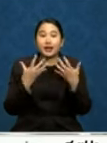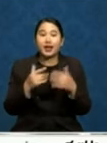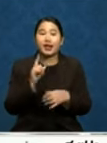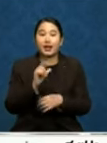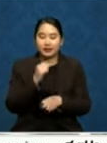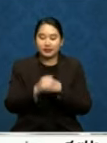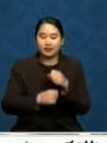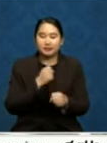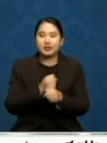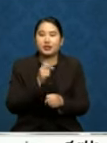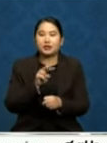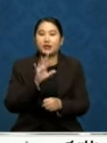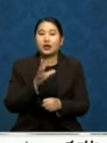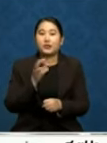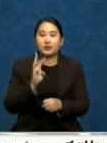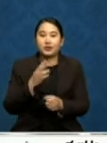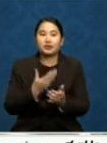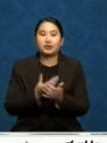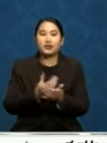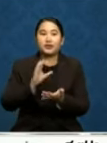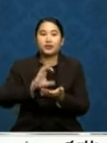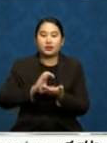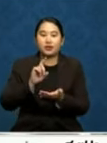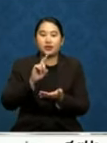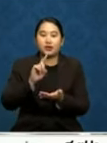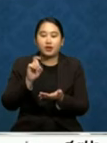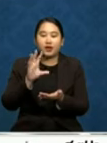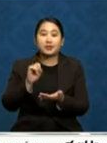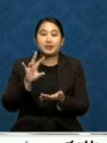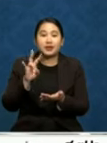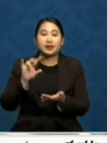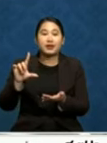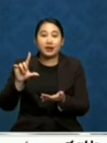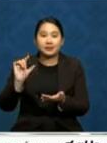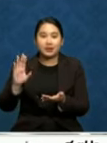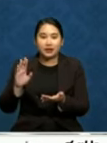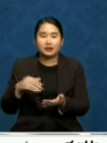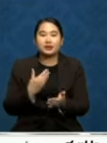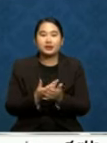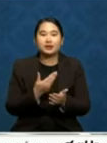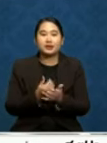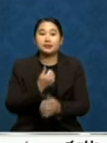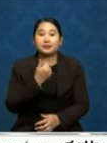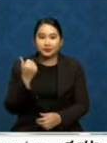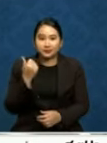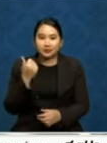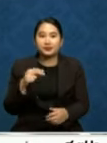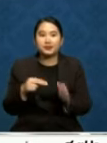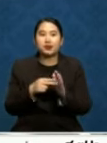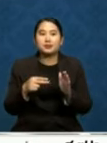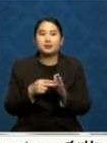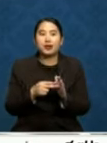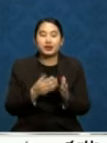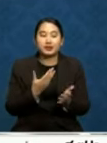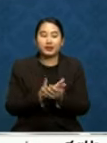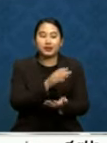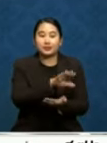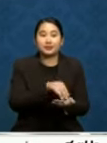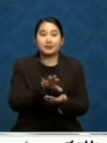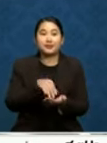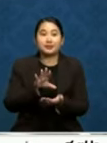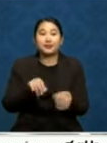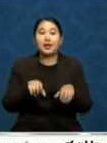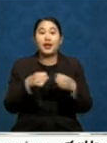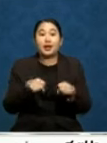ในปี2566มันมาจากรายได้งบประมาณ157ล้านบาทแล้วก็รายได้อื่นซึ่งก็คือเกิดจากการเก็บจากสมา